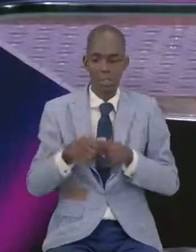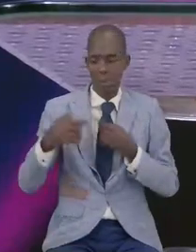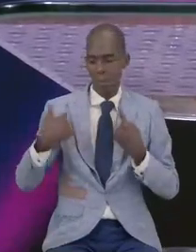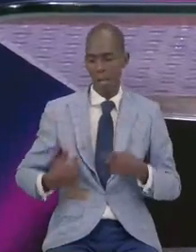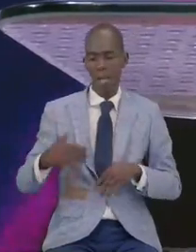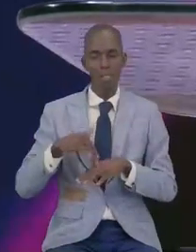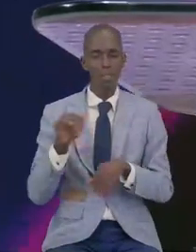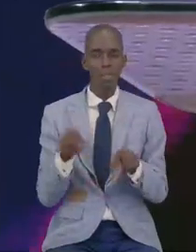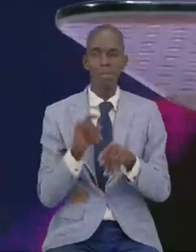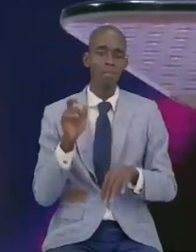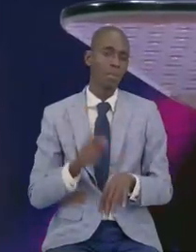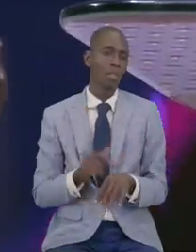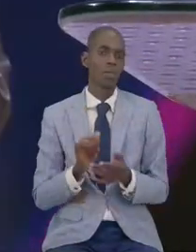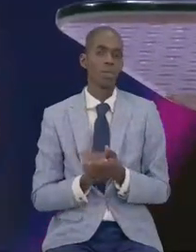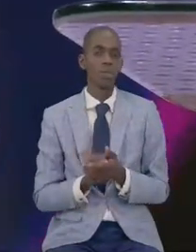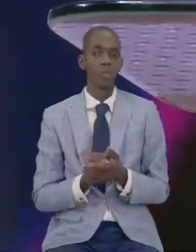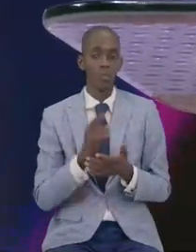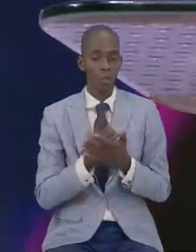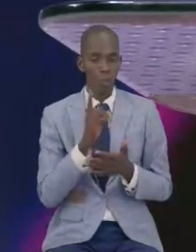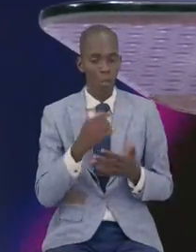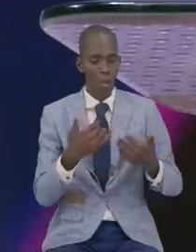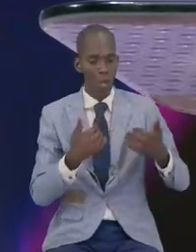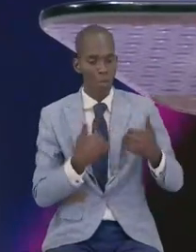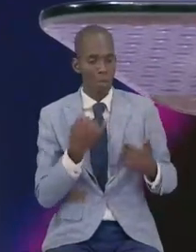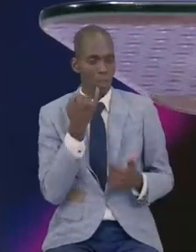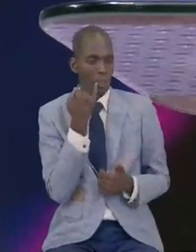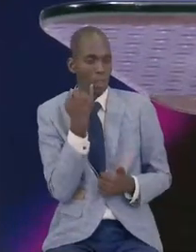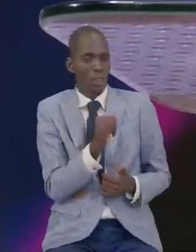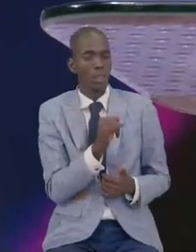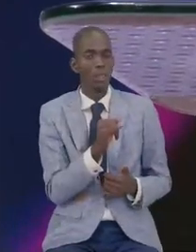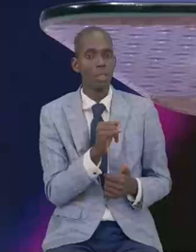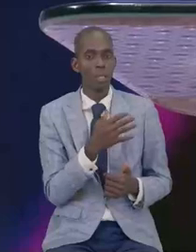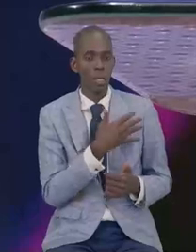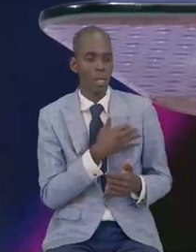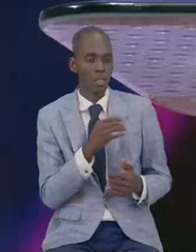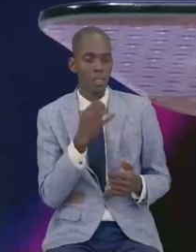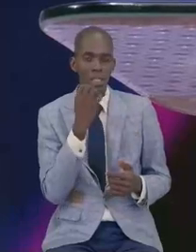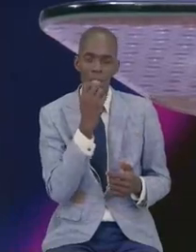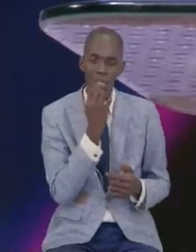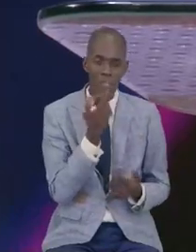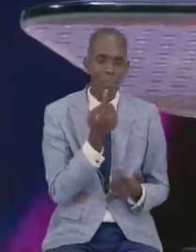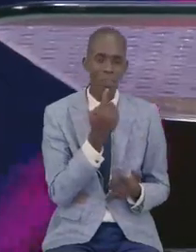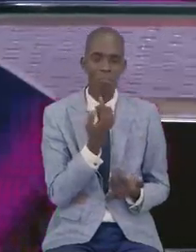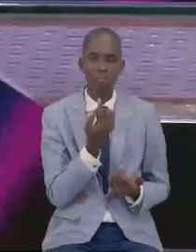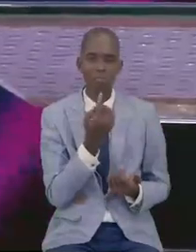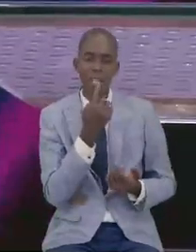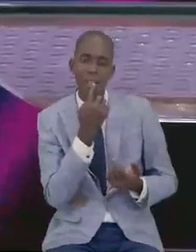Quelqu'un qui a l'envie, la jalousie, la haine, le mal, et